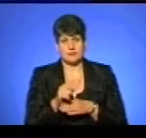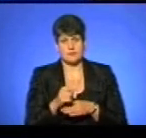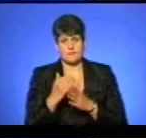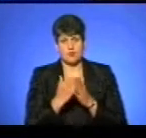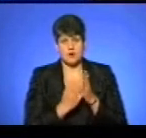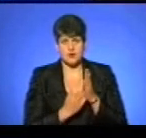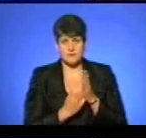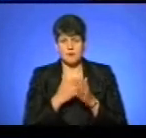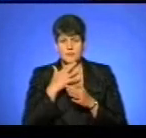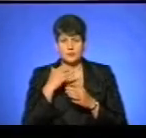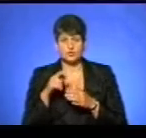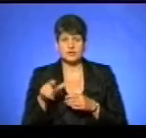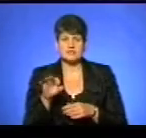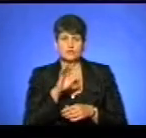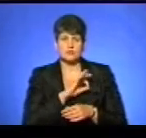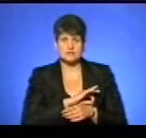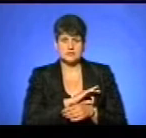Дуже багато людей скористалося, і